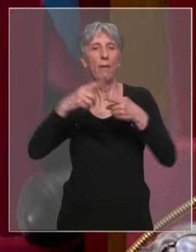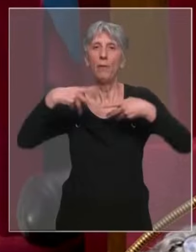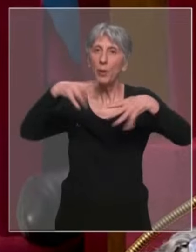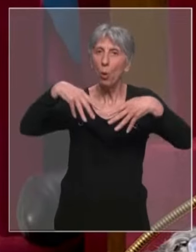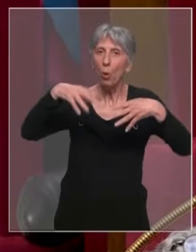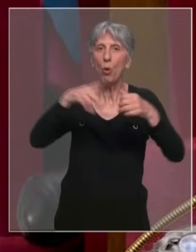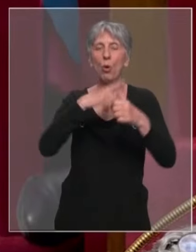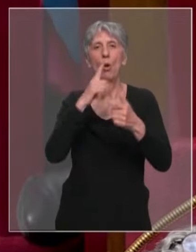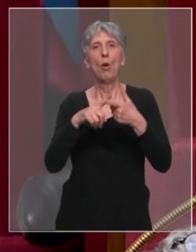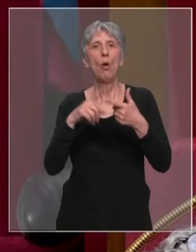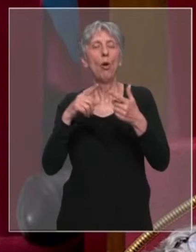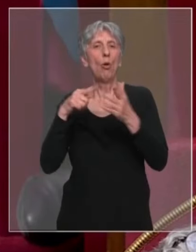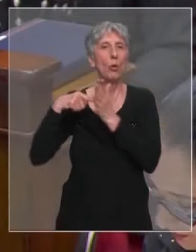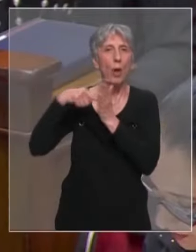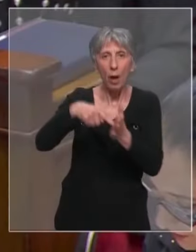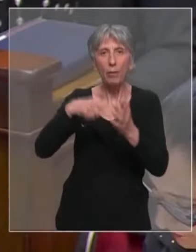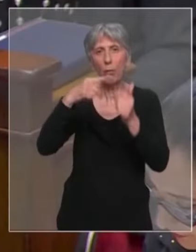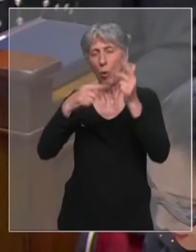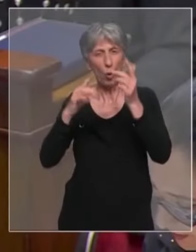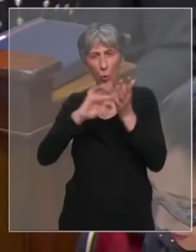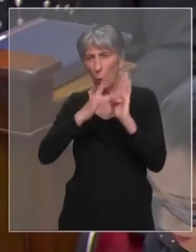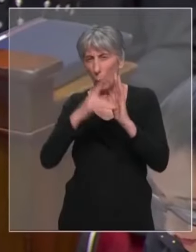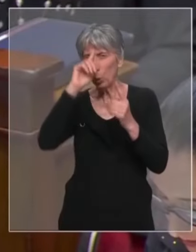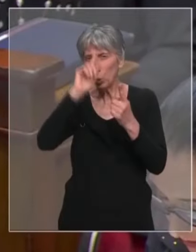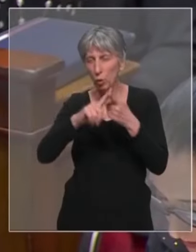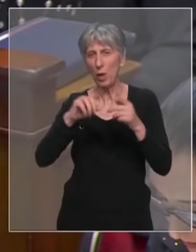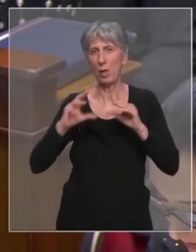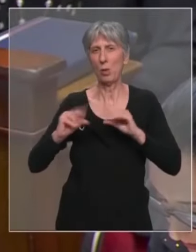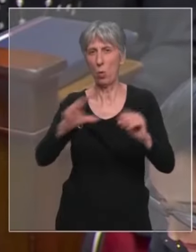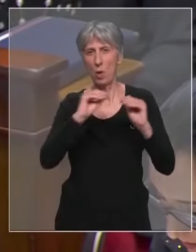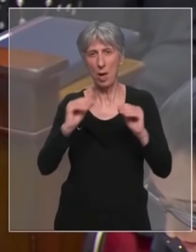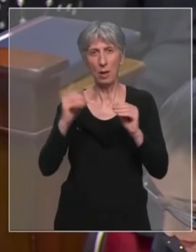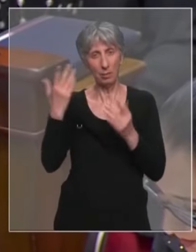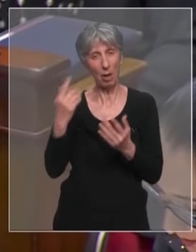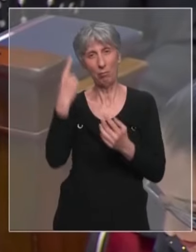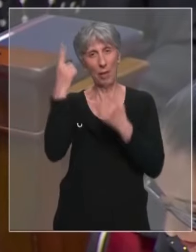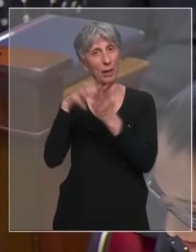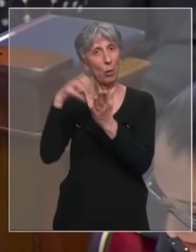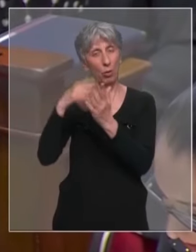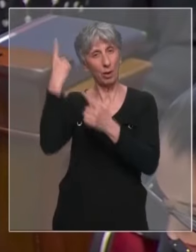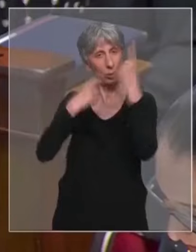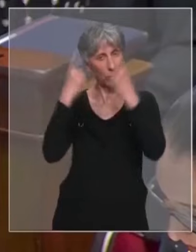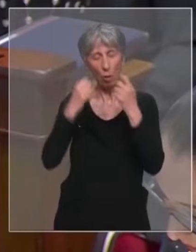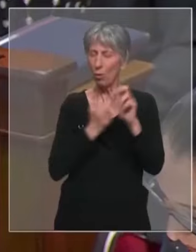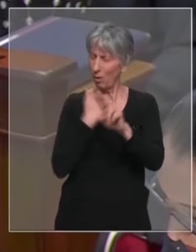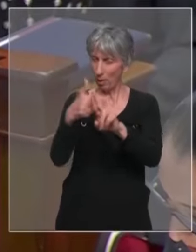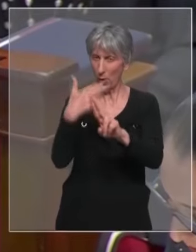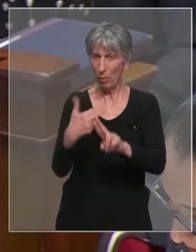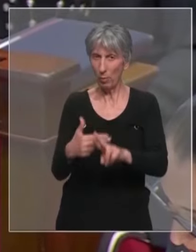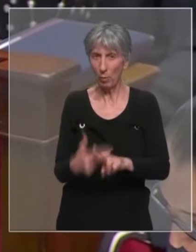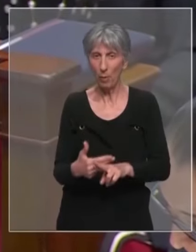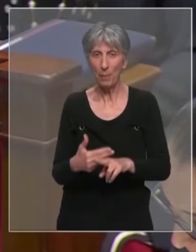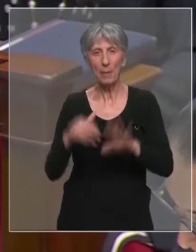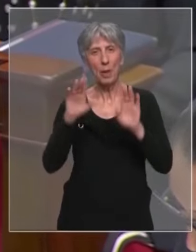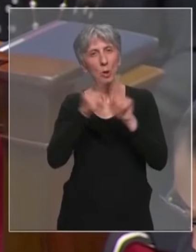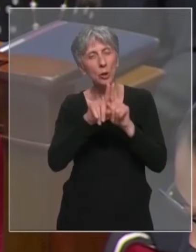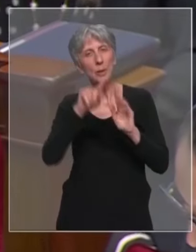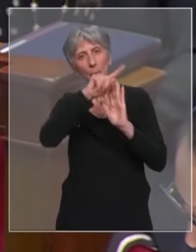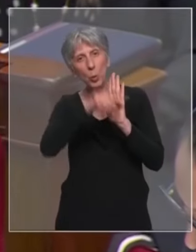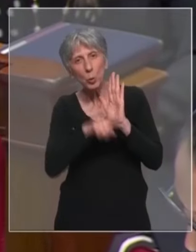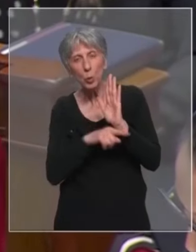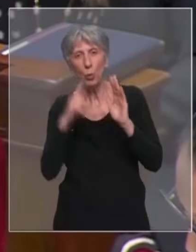sur le contentieux, finalement sur tous les sujets concrets sur lesquels nous interrogent les agriculteurs. Mais ce sont aussi des mesures de fond,